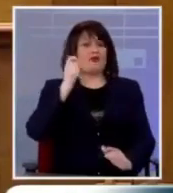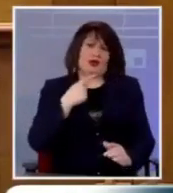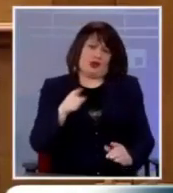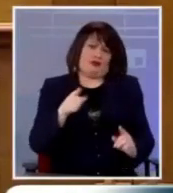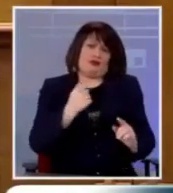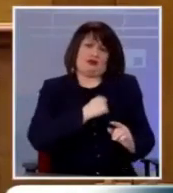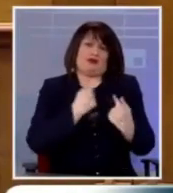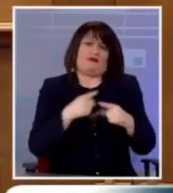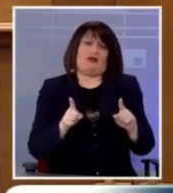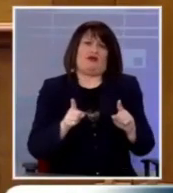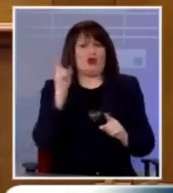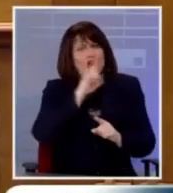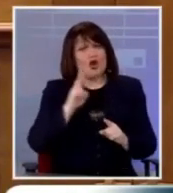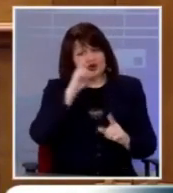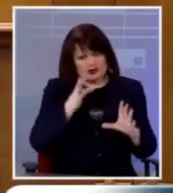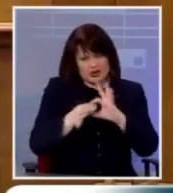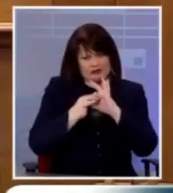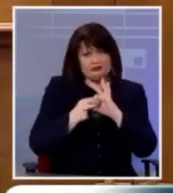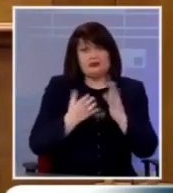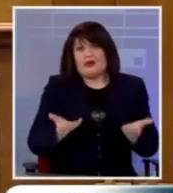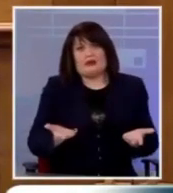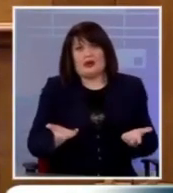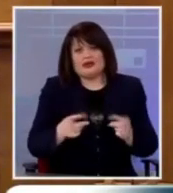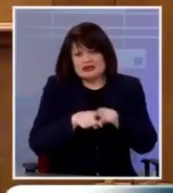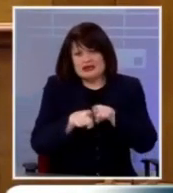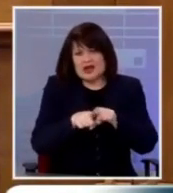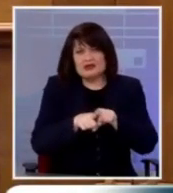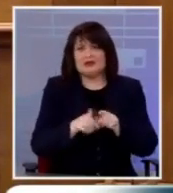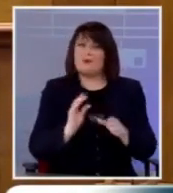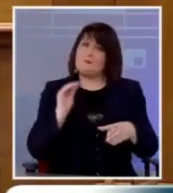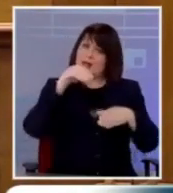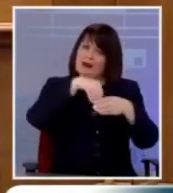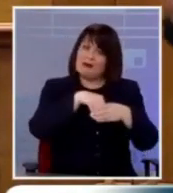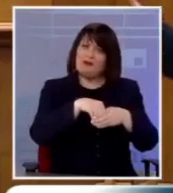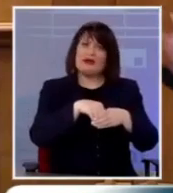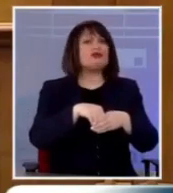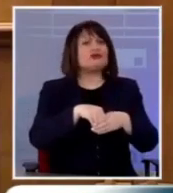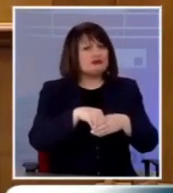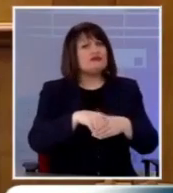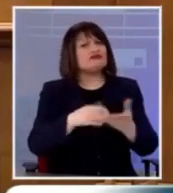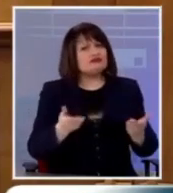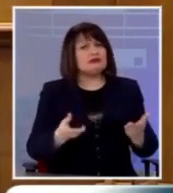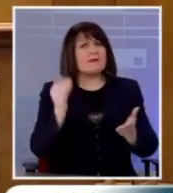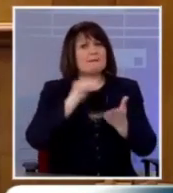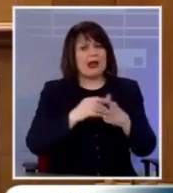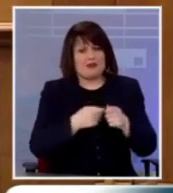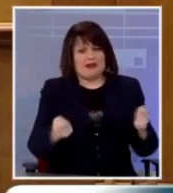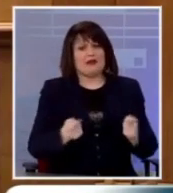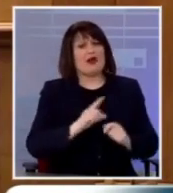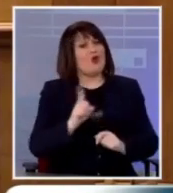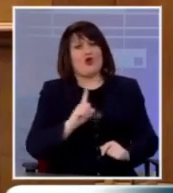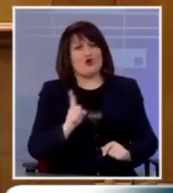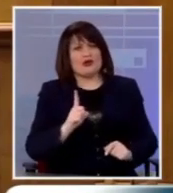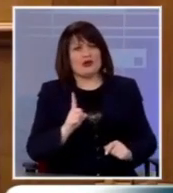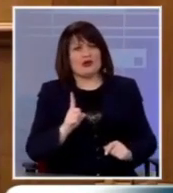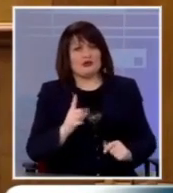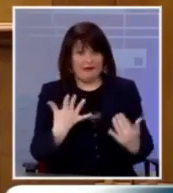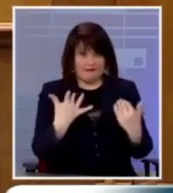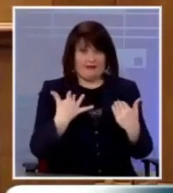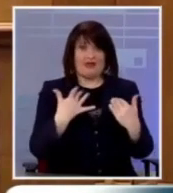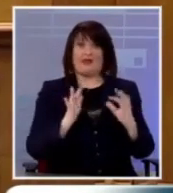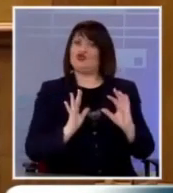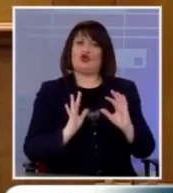σχέση με τη Ρωσία. Υπήρξε μια παρέμβαση η οποία δεν άφησε να πάρθουν νέα μέτρα και δεν ήταν τόσο επιθετική